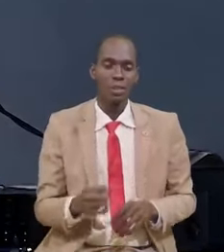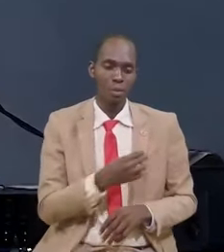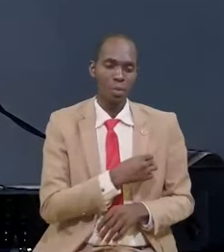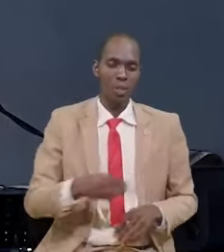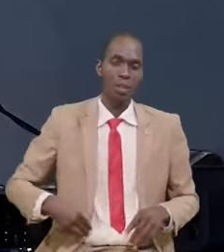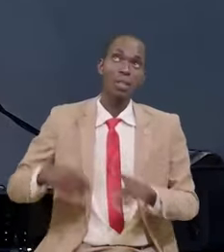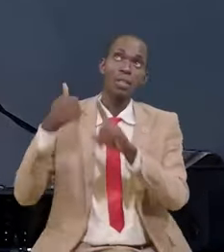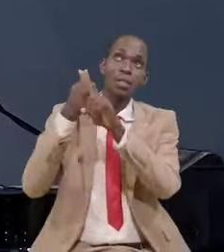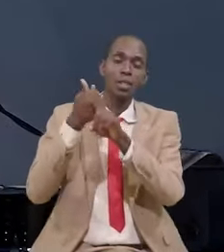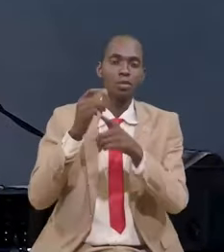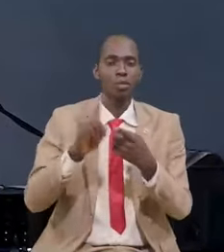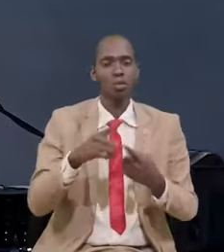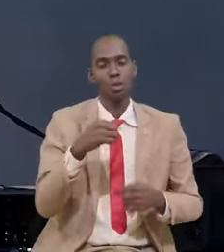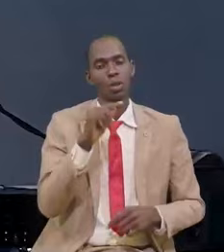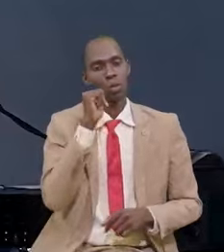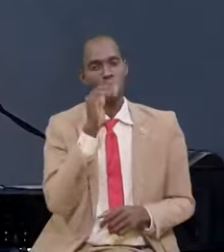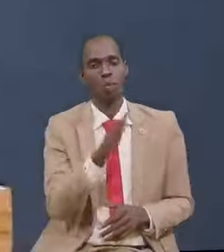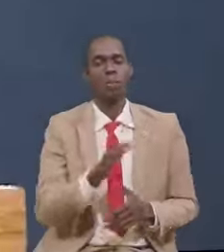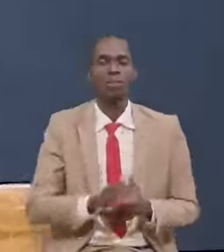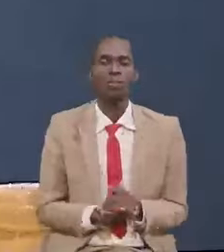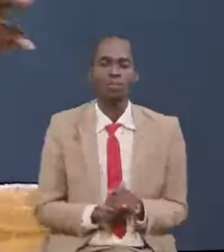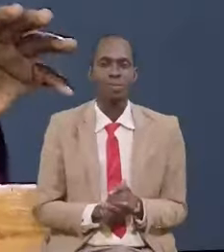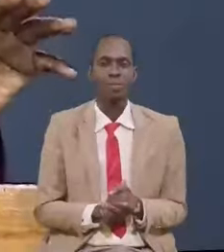Afin de se révéler le Messie à la femme.